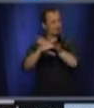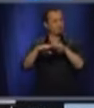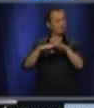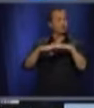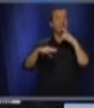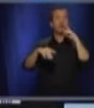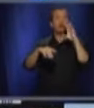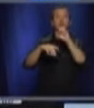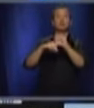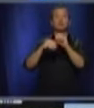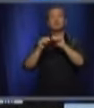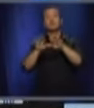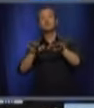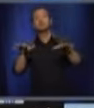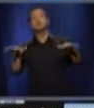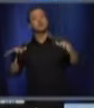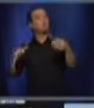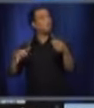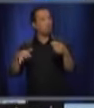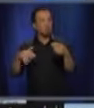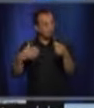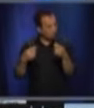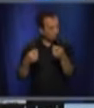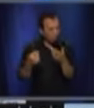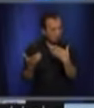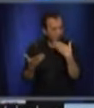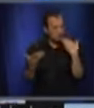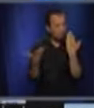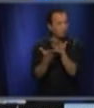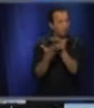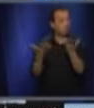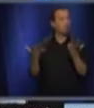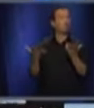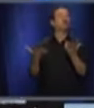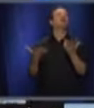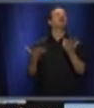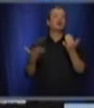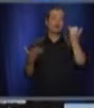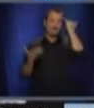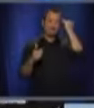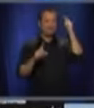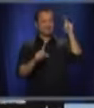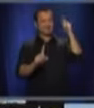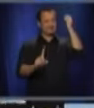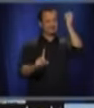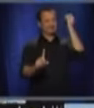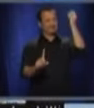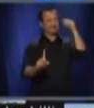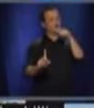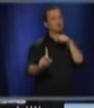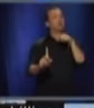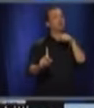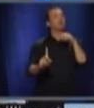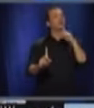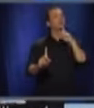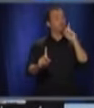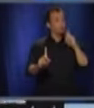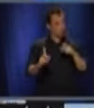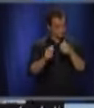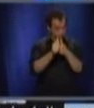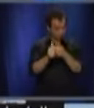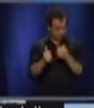pour justifier de le faire. Et comme on l'avait dit, il y a des idées, mais on essaie vraiment de s'adapter aux risques réels qu'on observe puis à